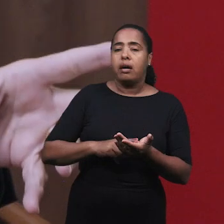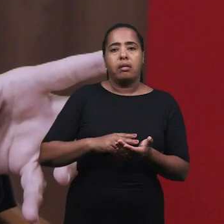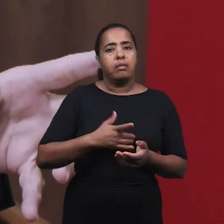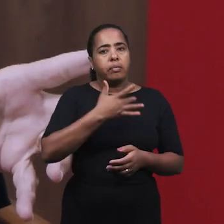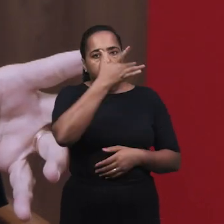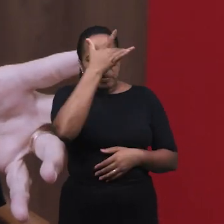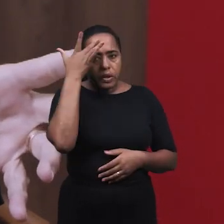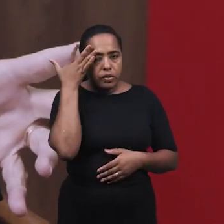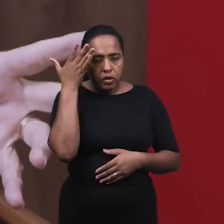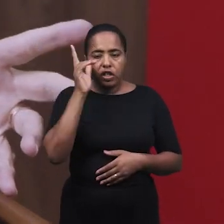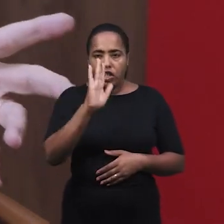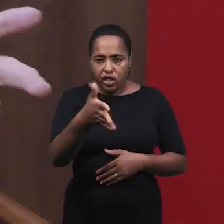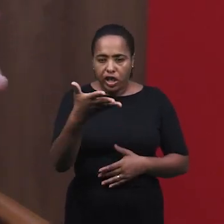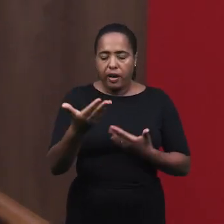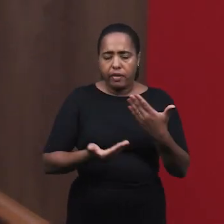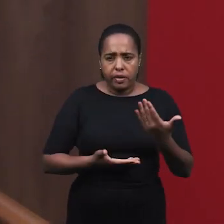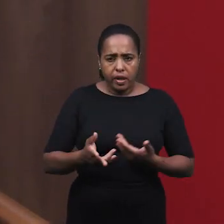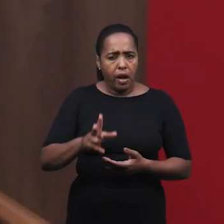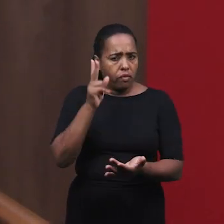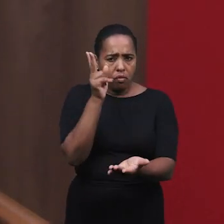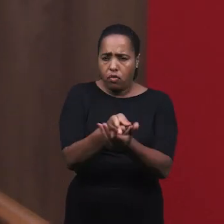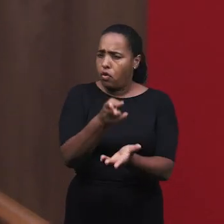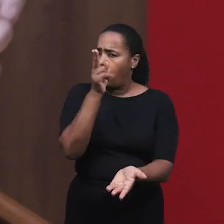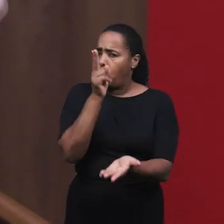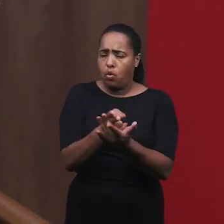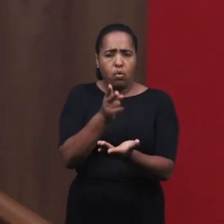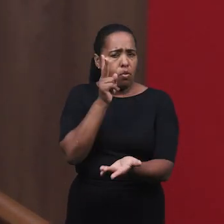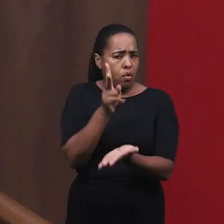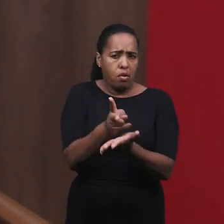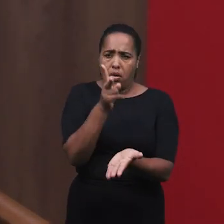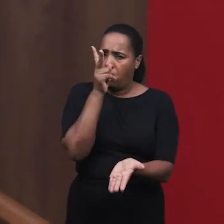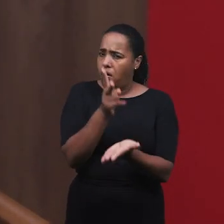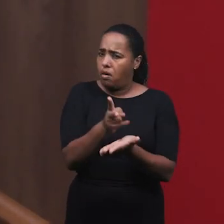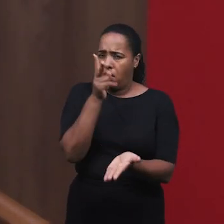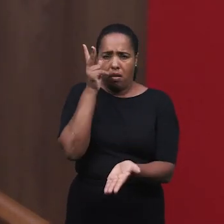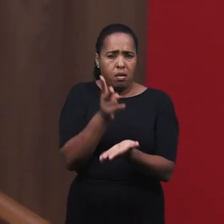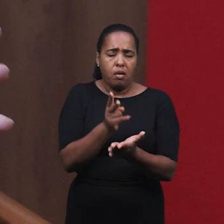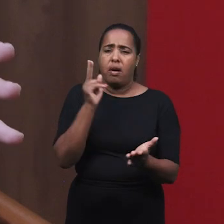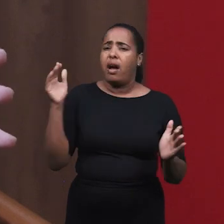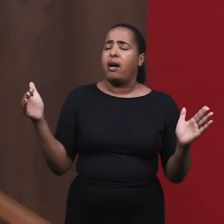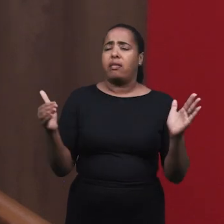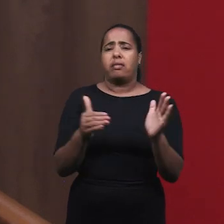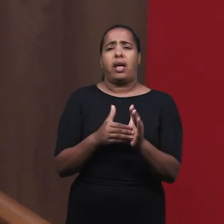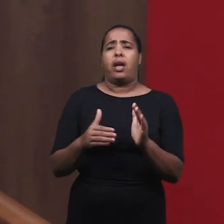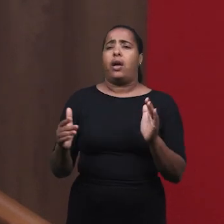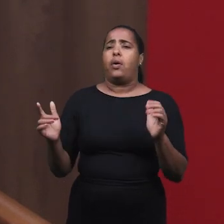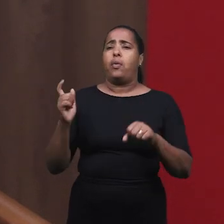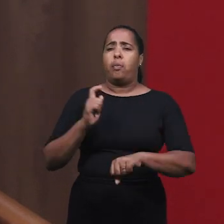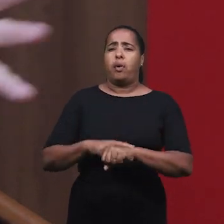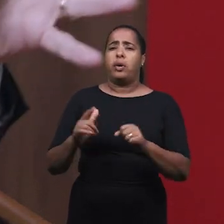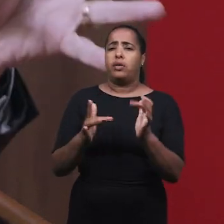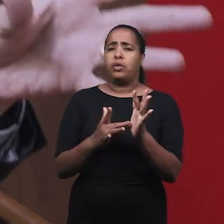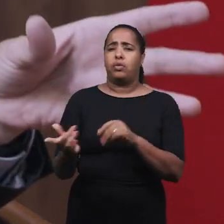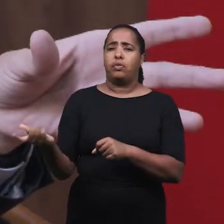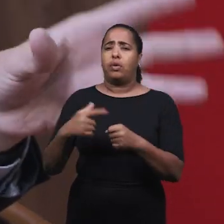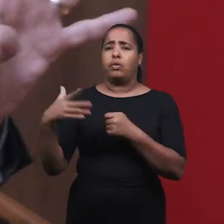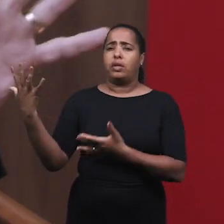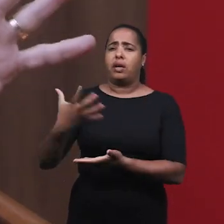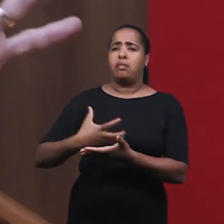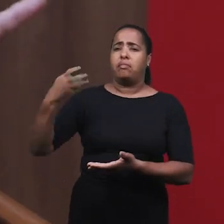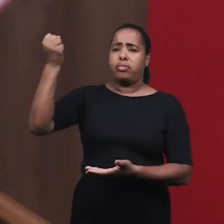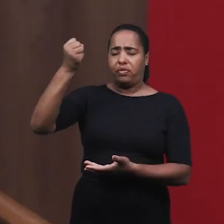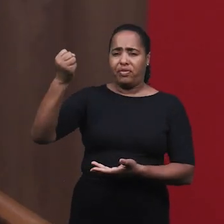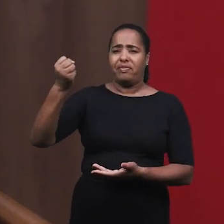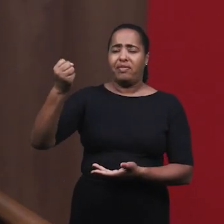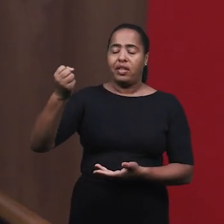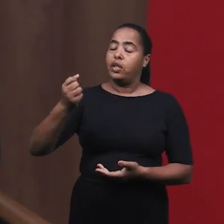qu'ils persévèrent. La Bible dit qu'il doit persévérer jusqu'à la fin. Et il sera sauvé. Nous vivons le monde prophétique